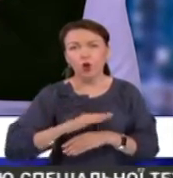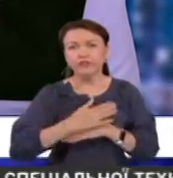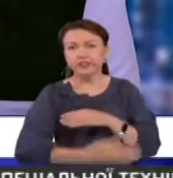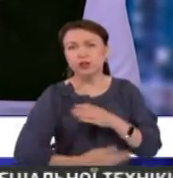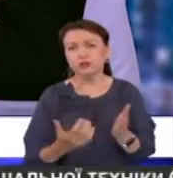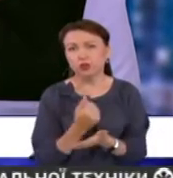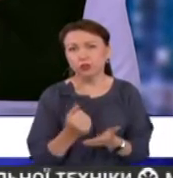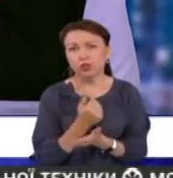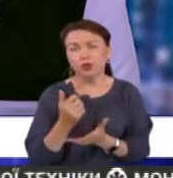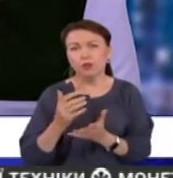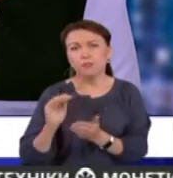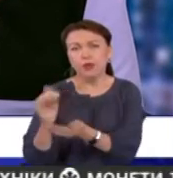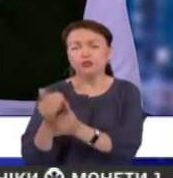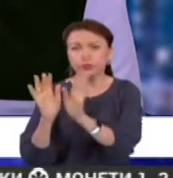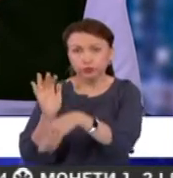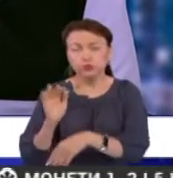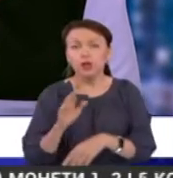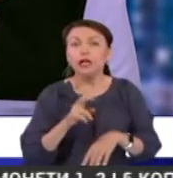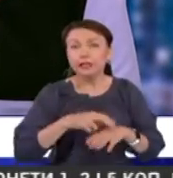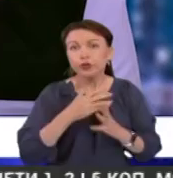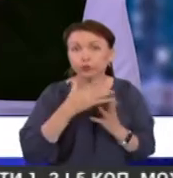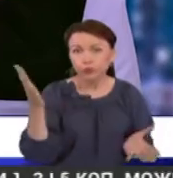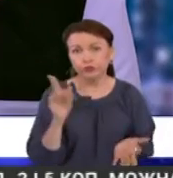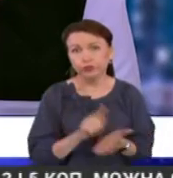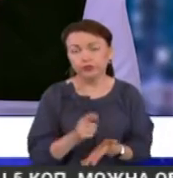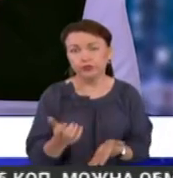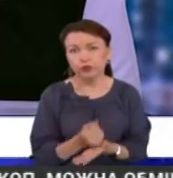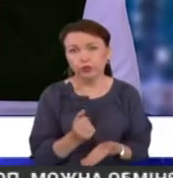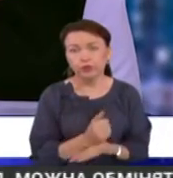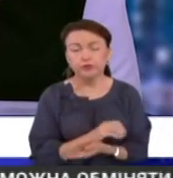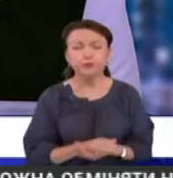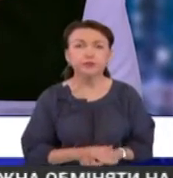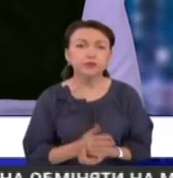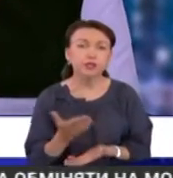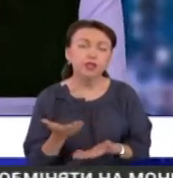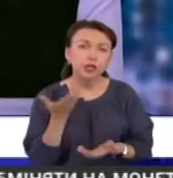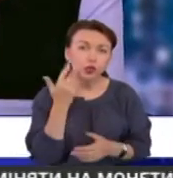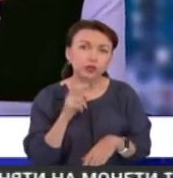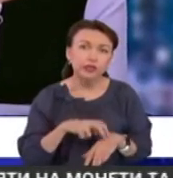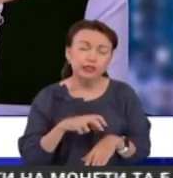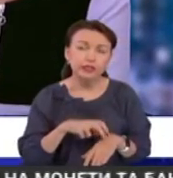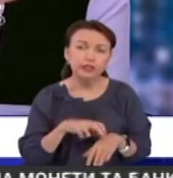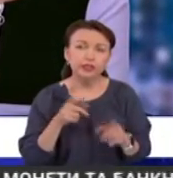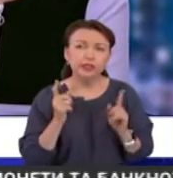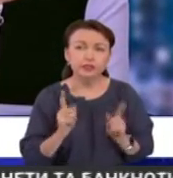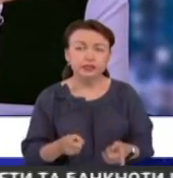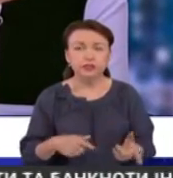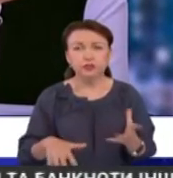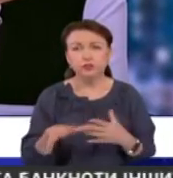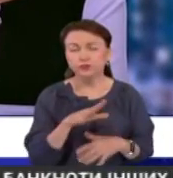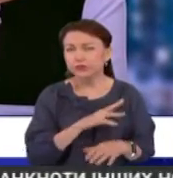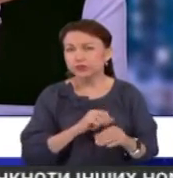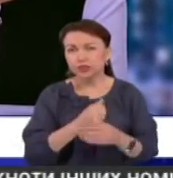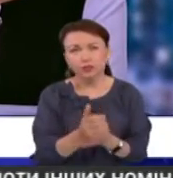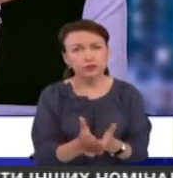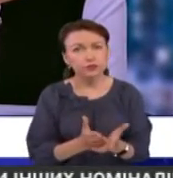хочу, щоб лікар заробляв більше. Ну, і коли медицина буде дофінансована і в лікаря дійсно буде все під рукою, він зможе,